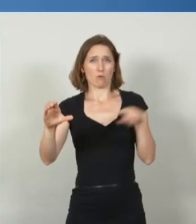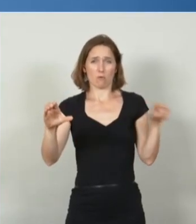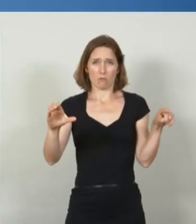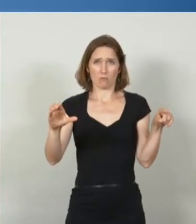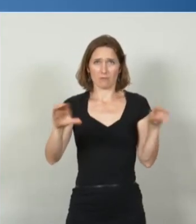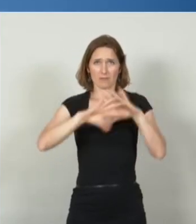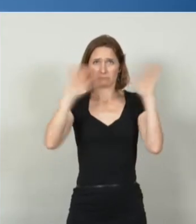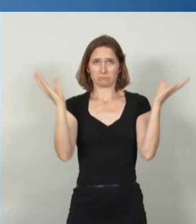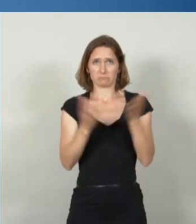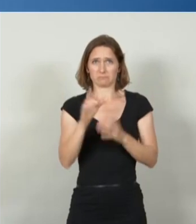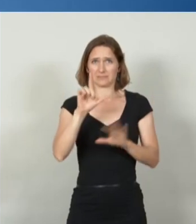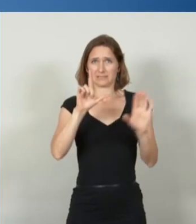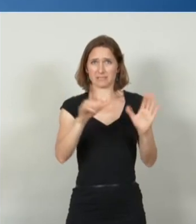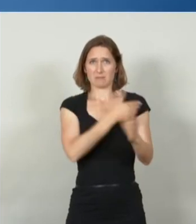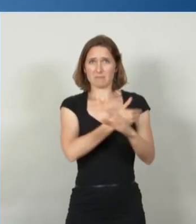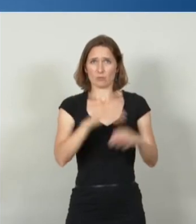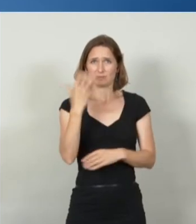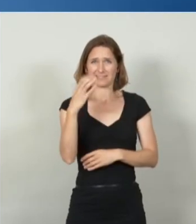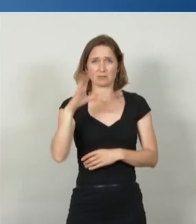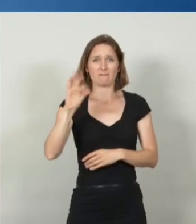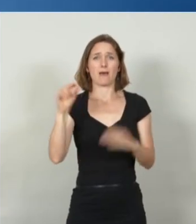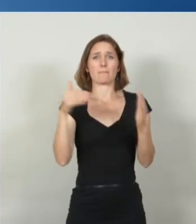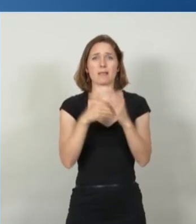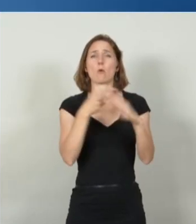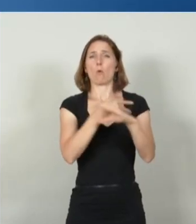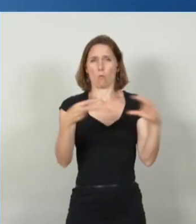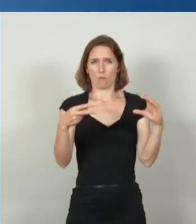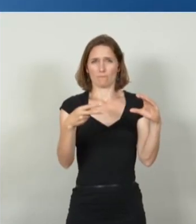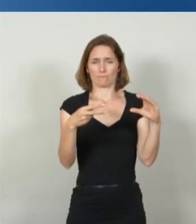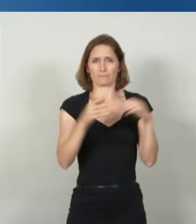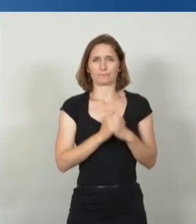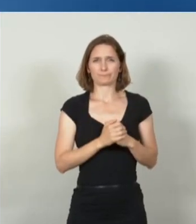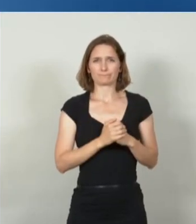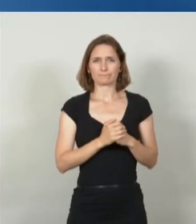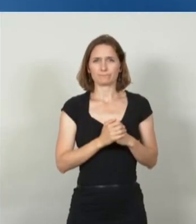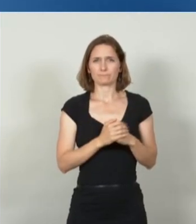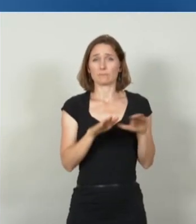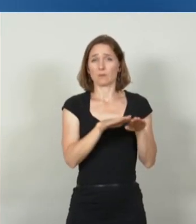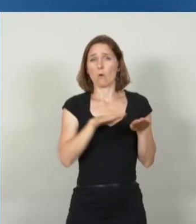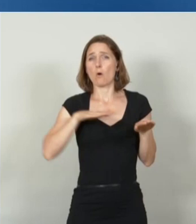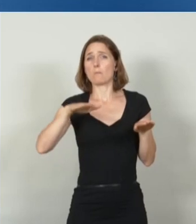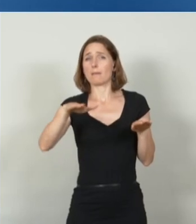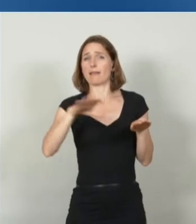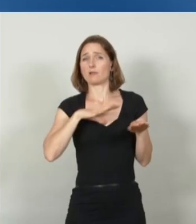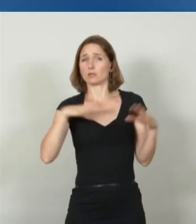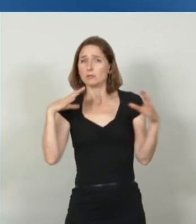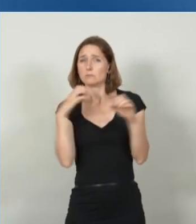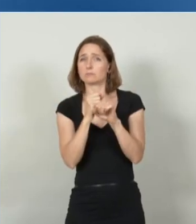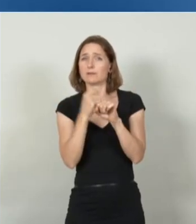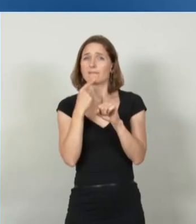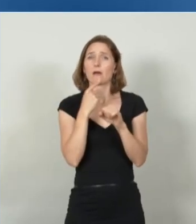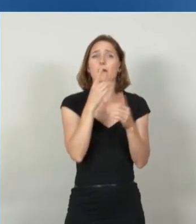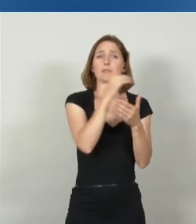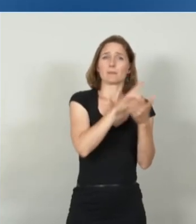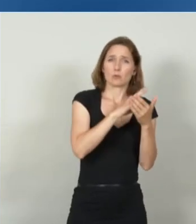donc ça fait 7 millions 520 mille et en parallèle il y a un récapitulatif sur les trois collectivités porteuses